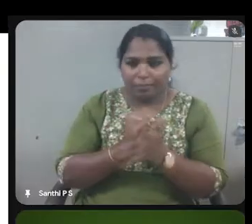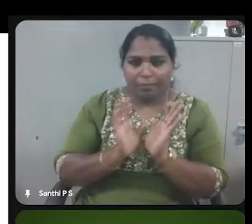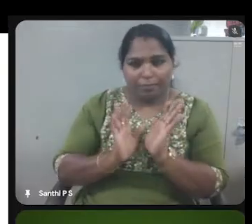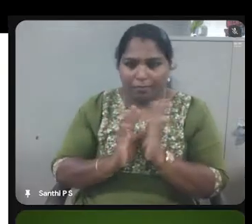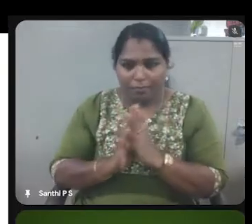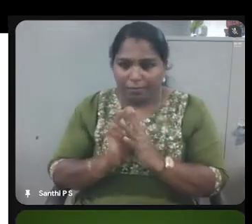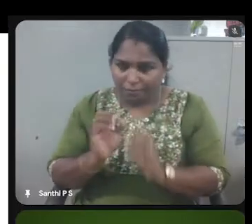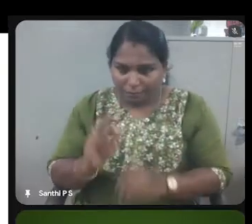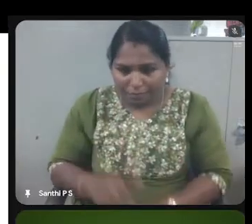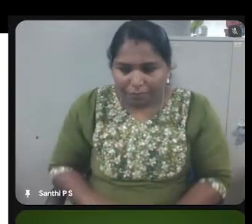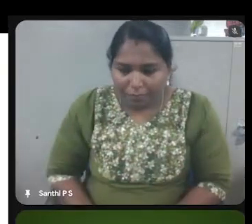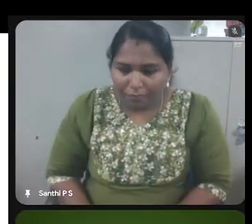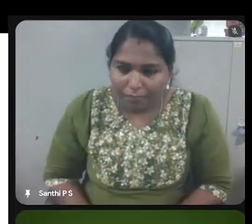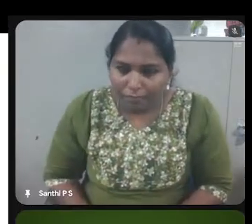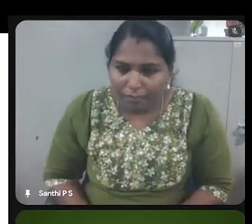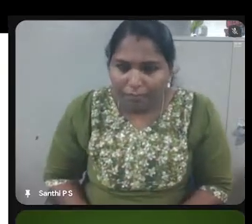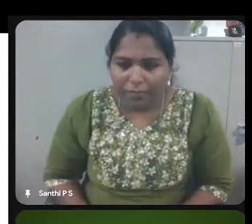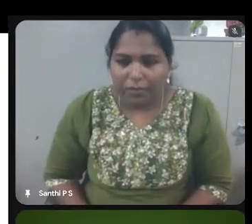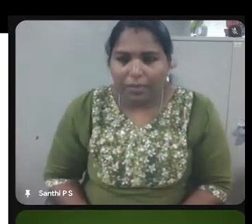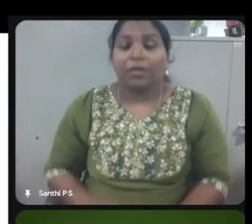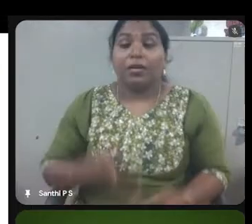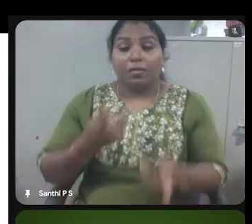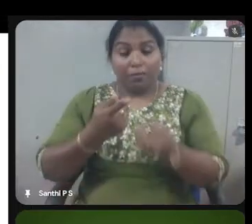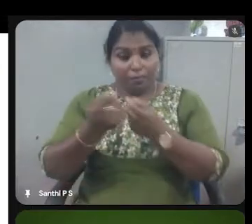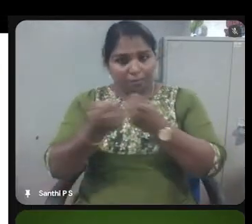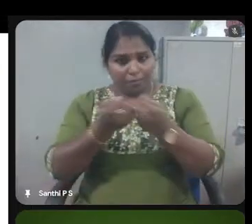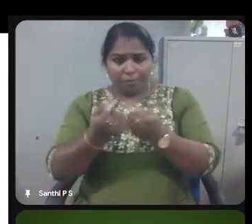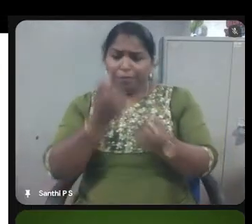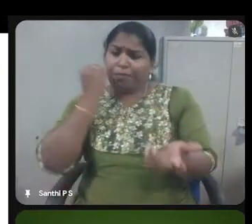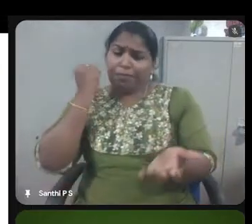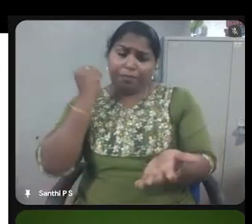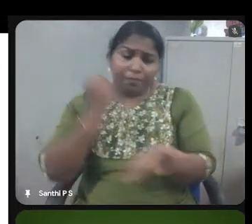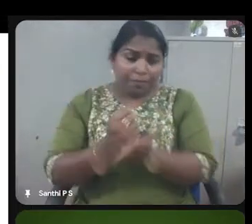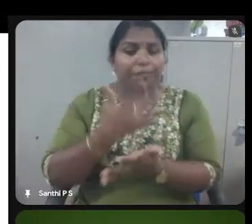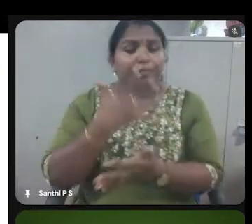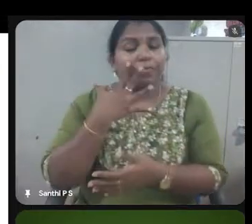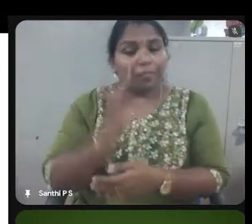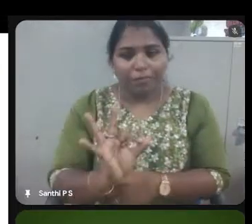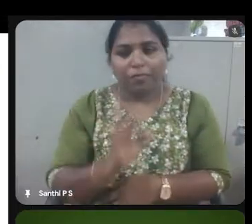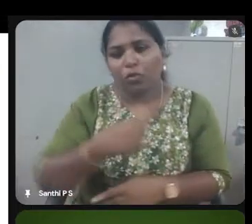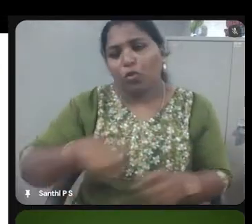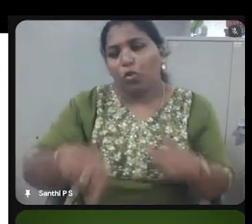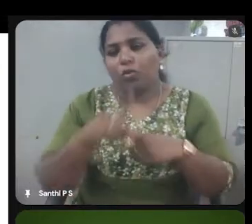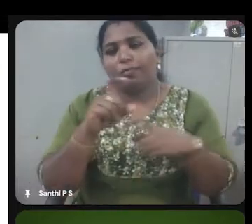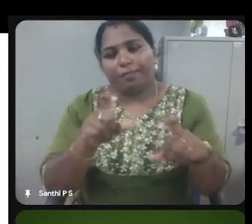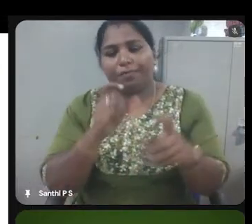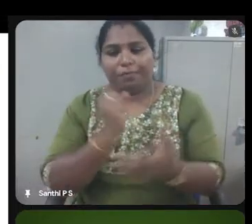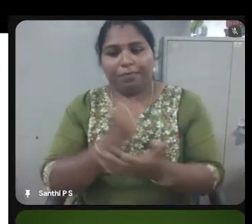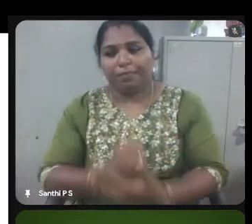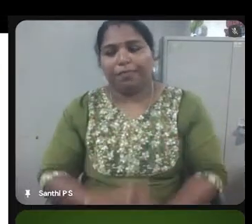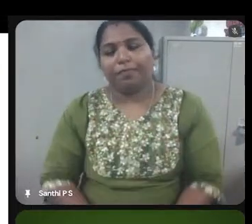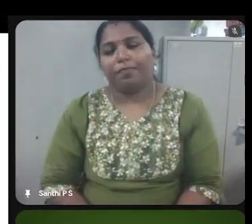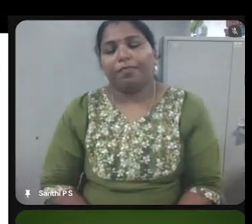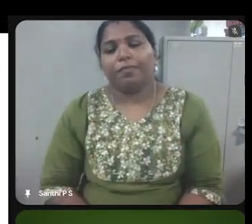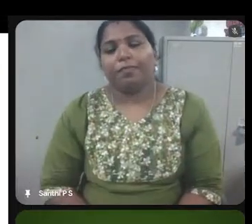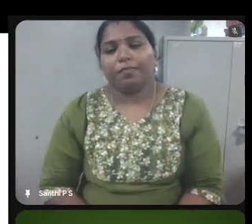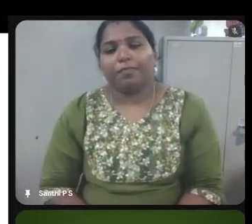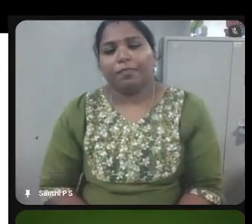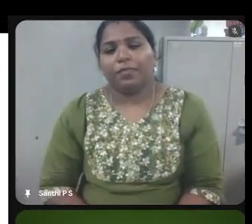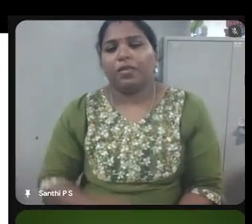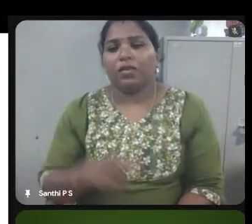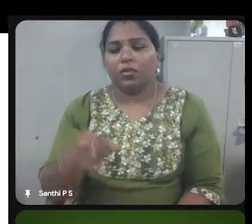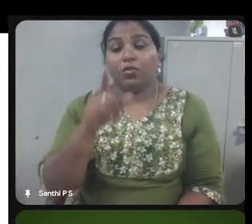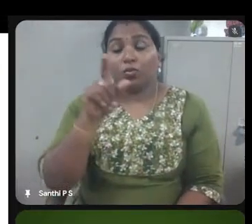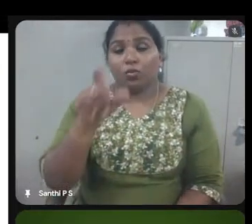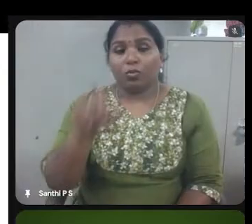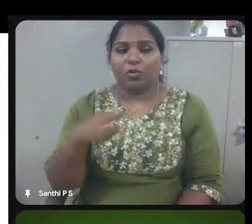അപ്പം ഒരു കൺട്രോള് വേണം എന്നുള്ളത് നമ്മൾ ശ്രദ്ധിക്കേണ്ട കാര്യമാണത്. ഓക്കെ, ആക്ച്വലി ഞാനൊരു ഡോക്ടറാണ്.